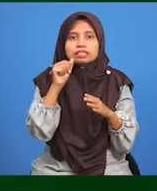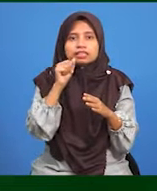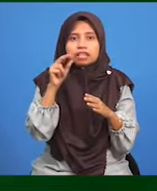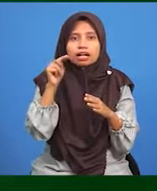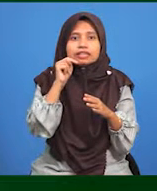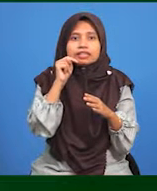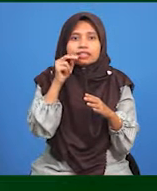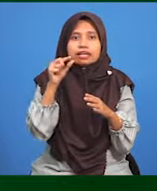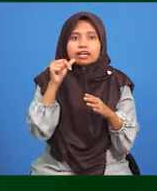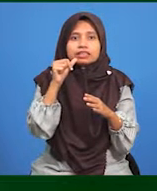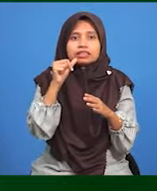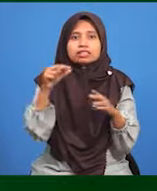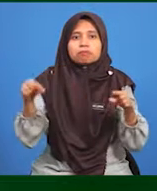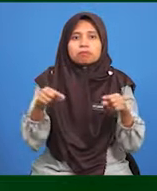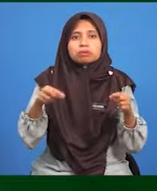sama-sama